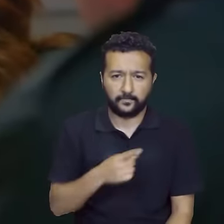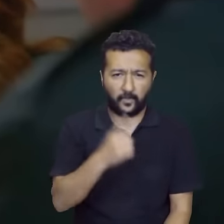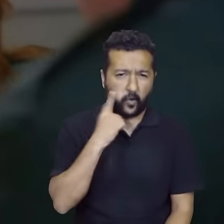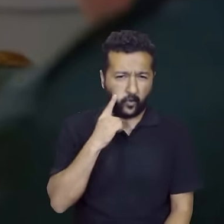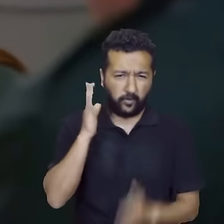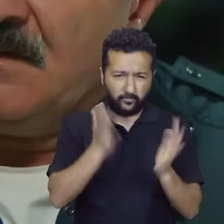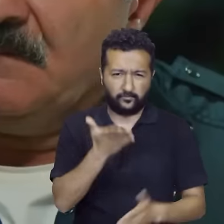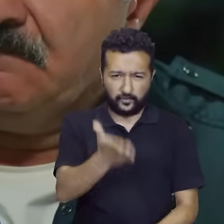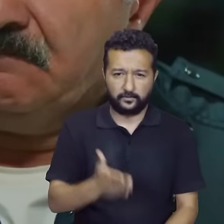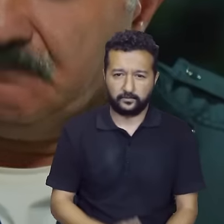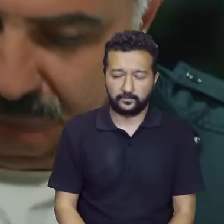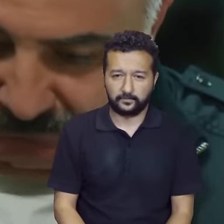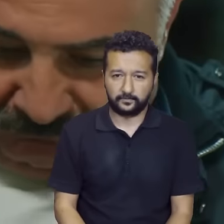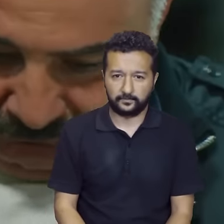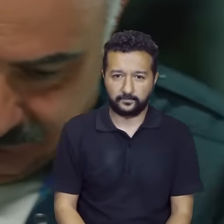Şeker ayol bu.